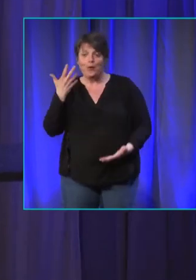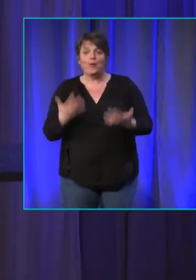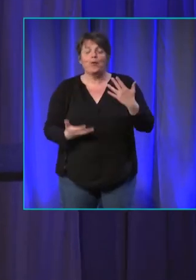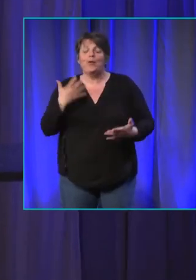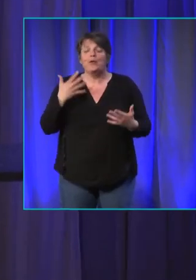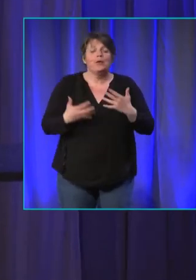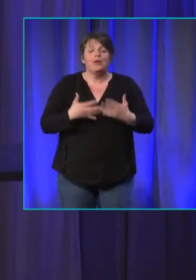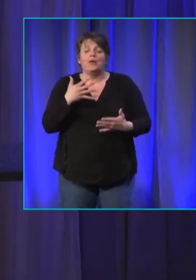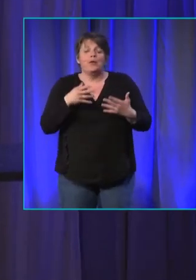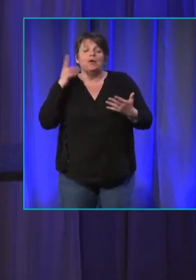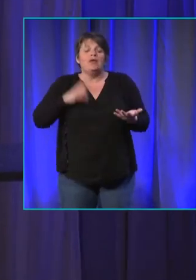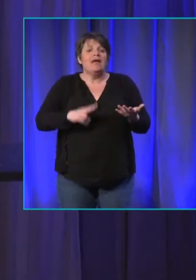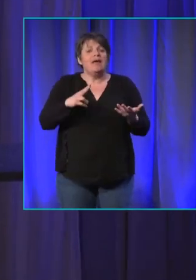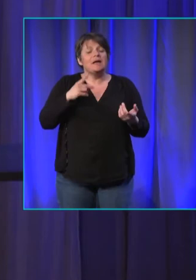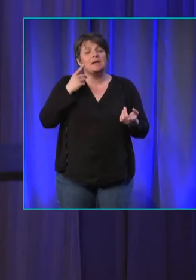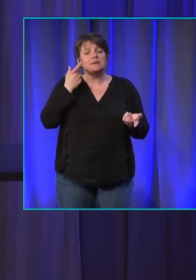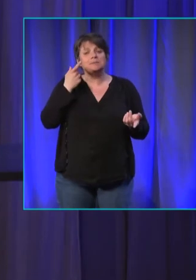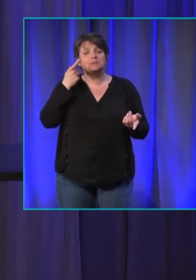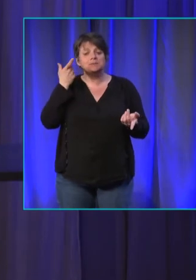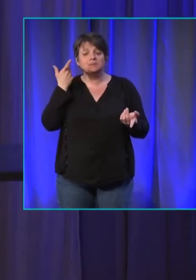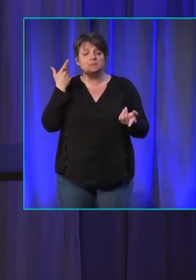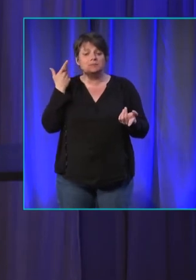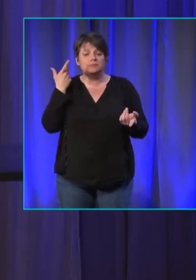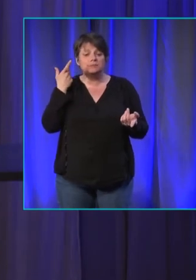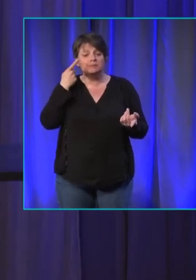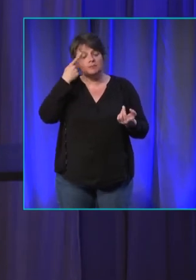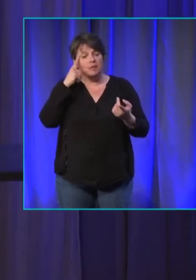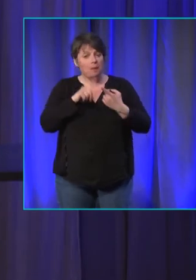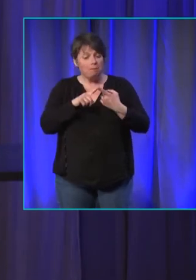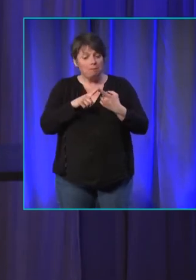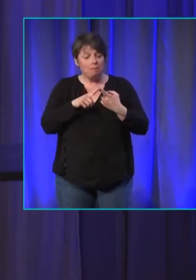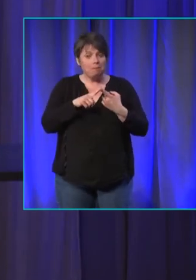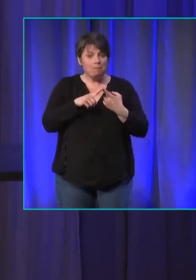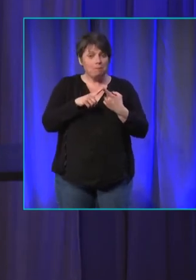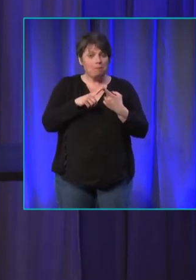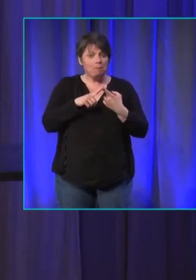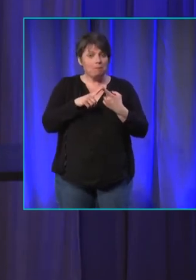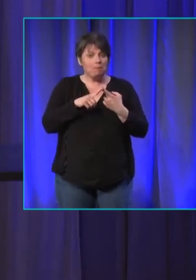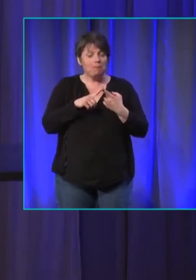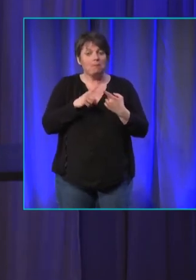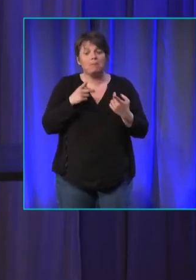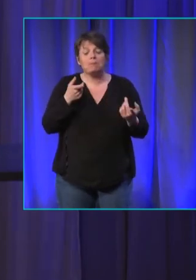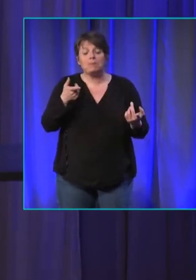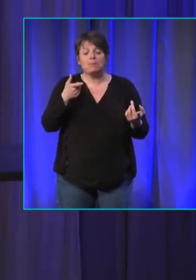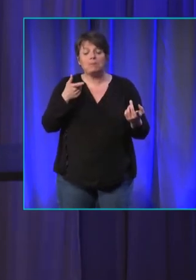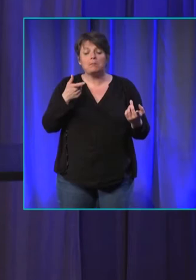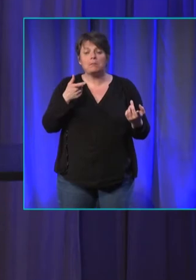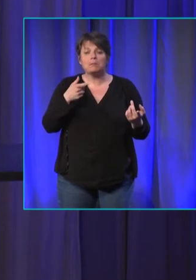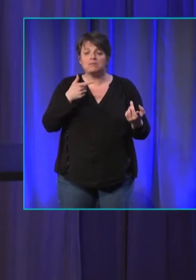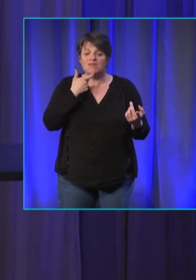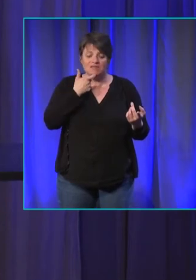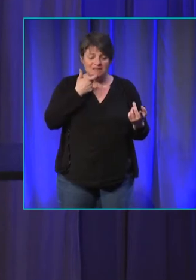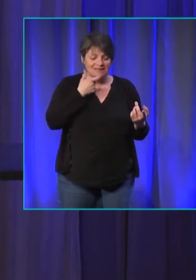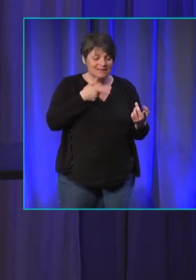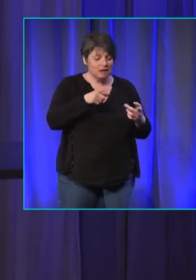Alors, ça soulève la question de est-ce que la maturation peut potentialiser les effets de l'entraînement, en